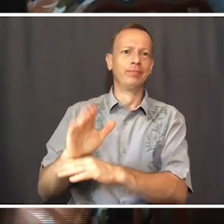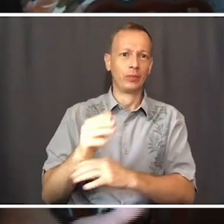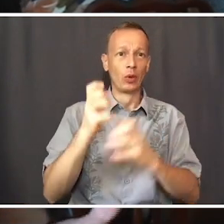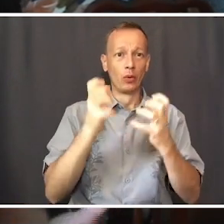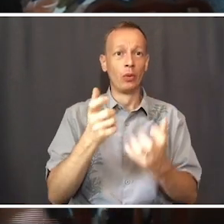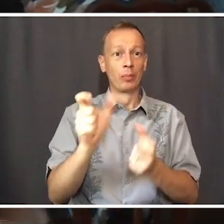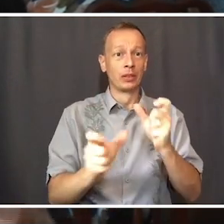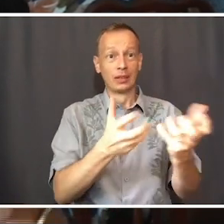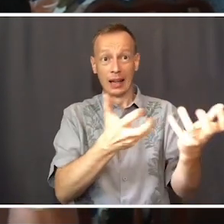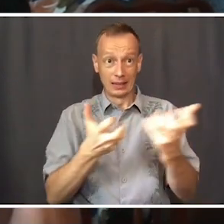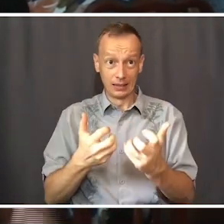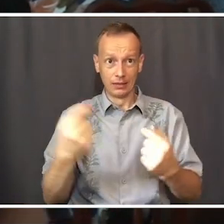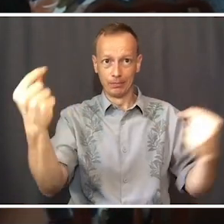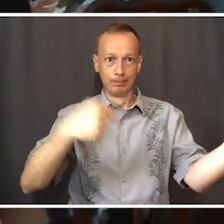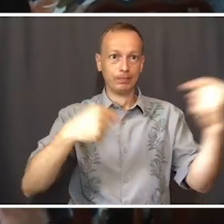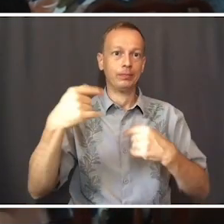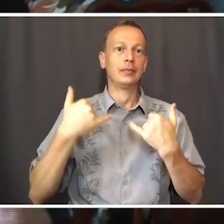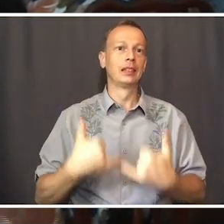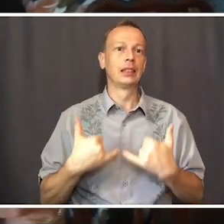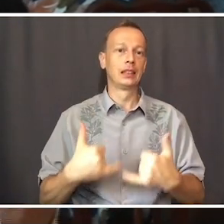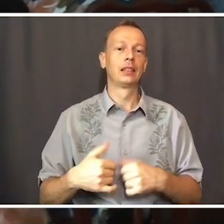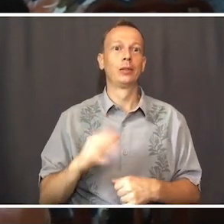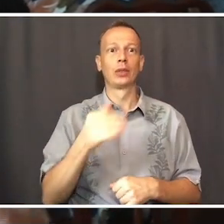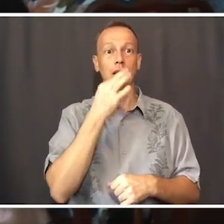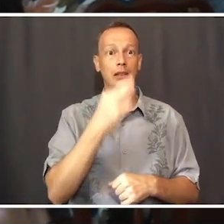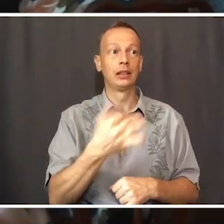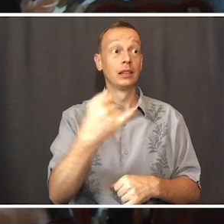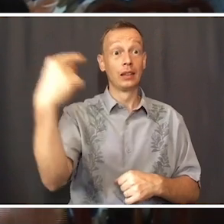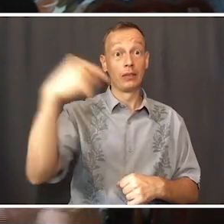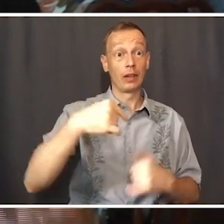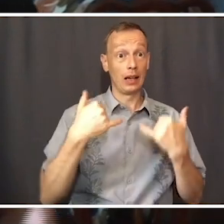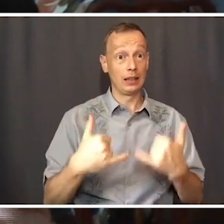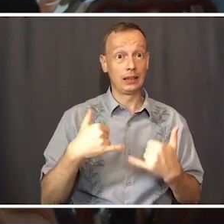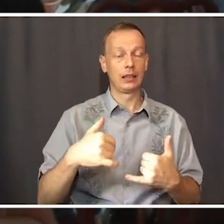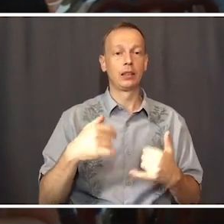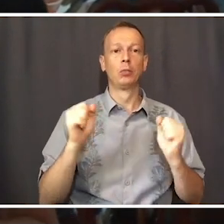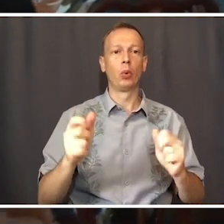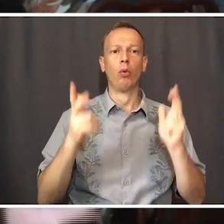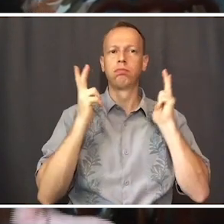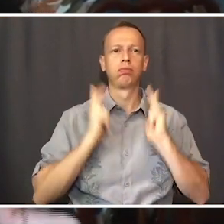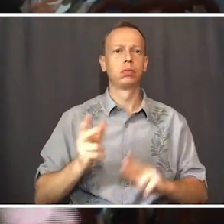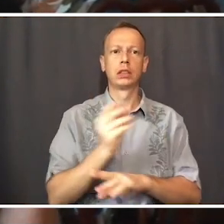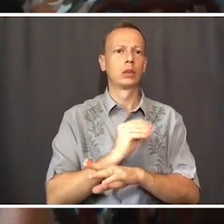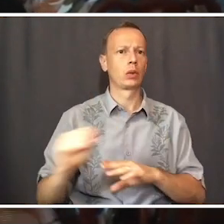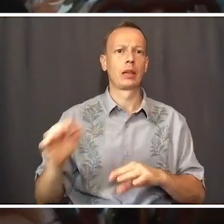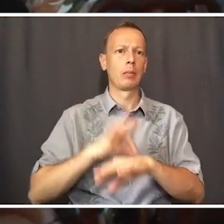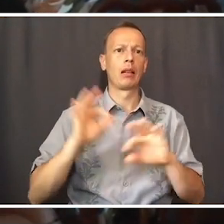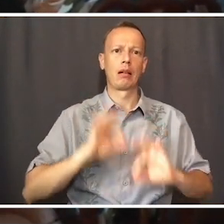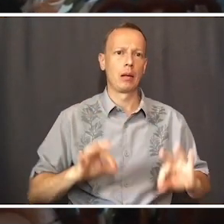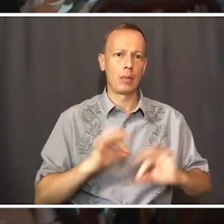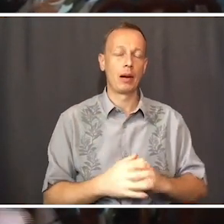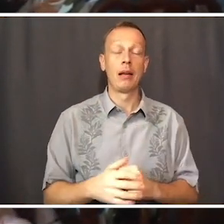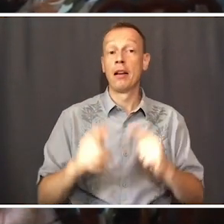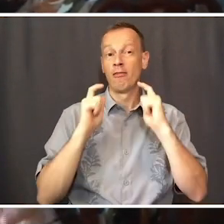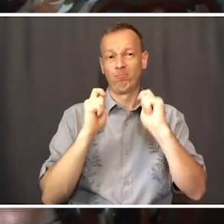faire revenir les touristes, il faut évidemment leur dire qu'ils seront ici en totale sécurité. Mais attention, ils